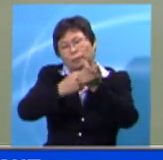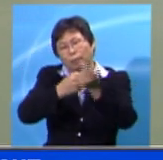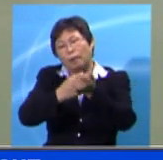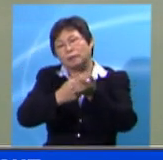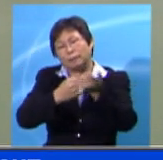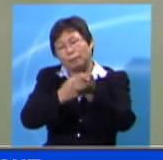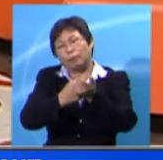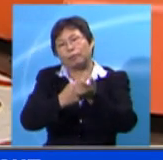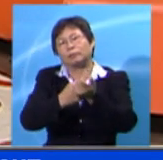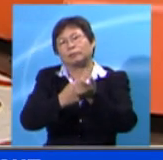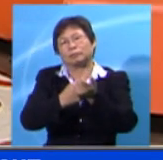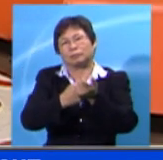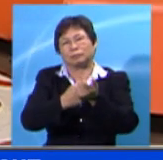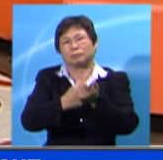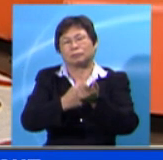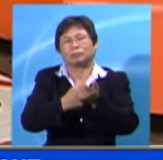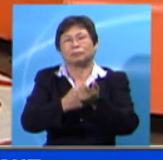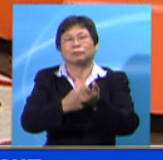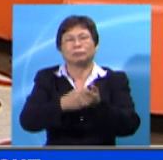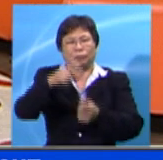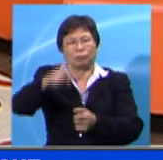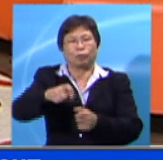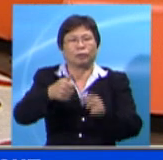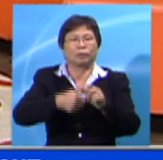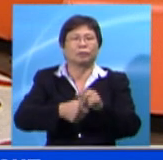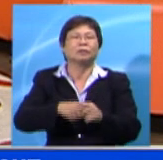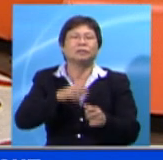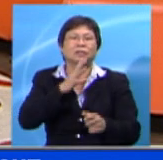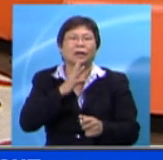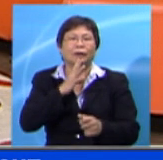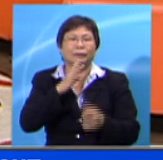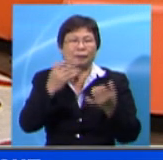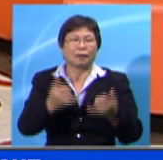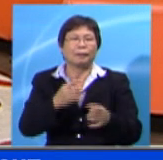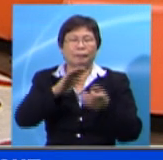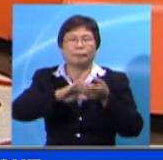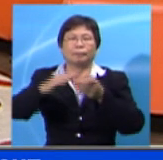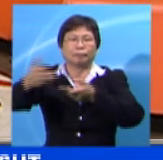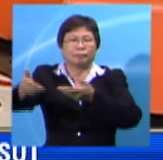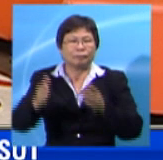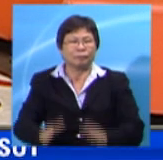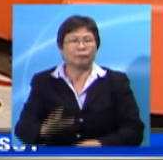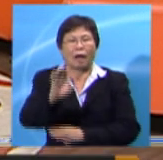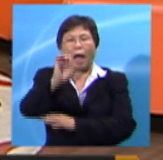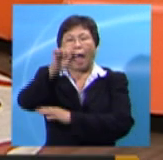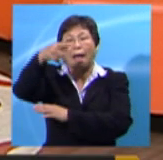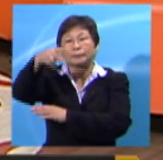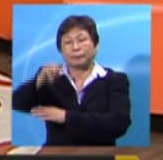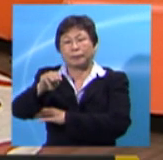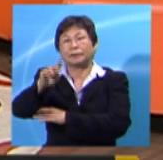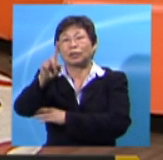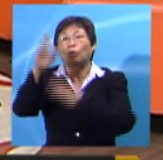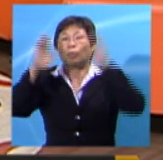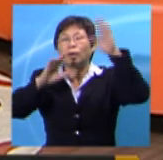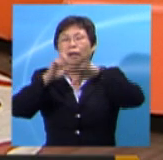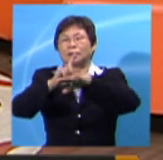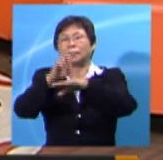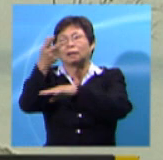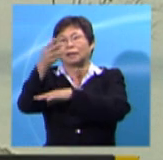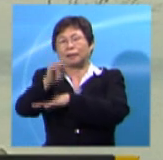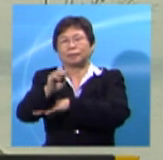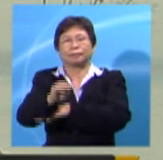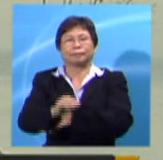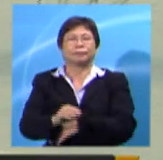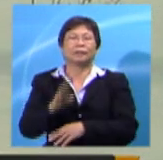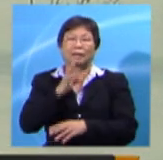keperluan harian sutekno Ahmad bon berkata ketika menjadi tetamu Selamat Pagi Sat Malaysia di angkasapuri